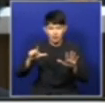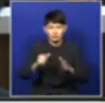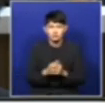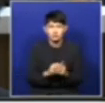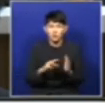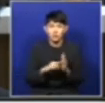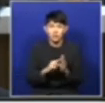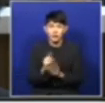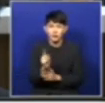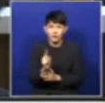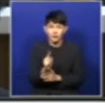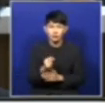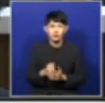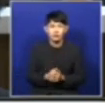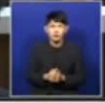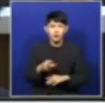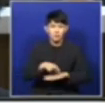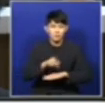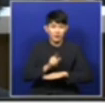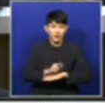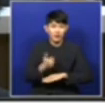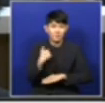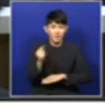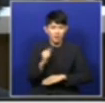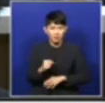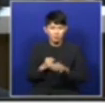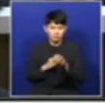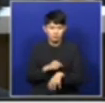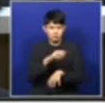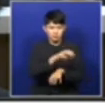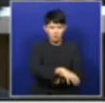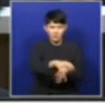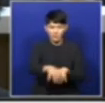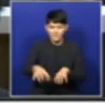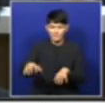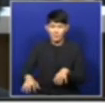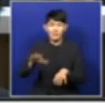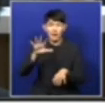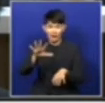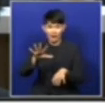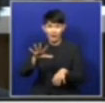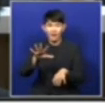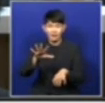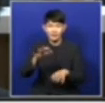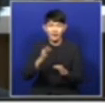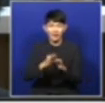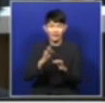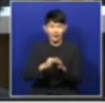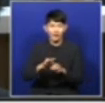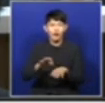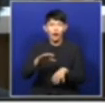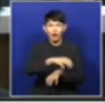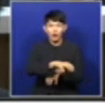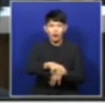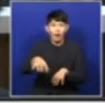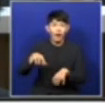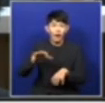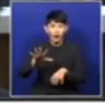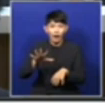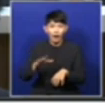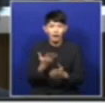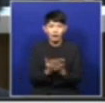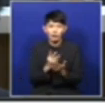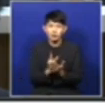ว่าถ้าท่านประธานมีนิติบุคคลอยู่5บริษัทอยู่ละธนาคาร5แห่งท่านประธานสามารถที่จะขอกู้